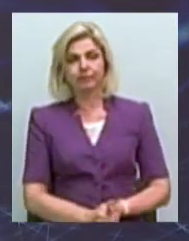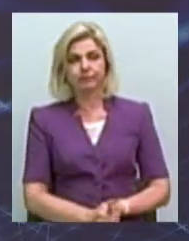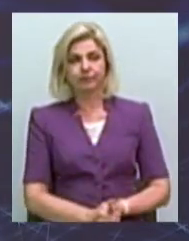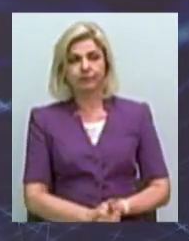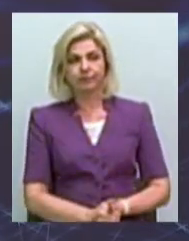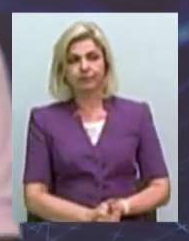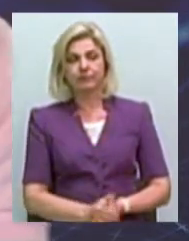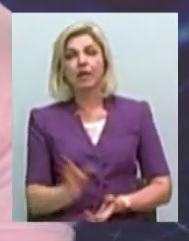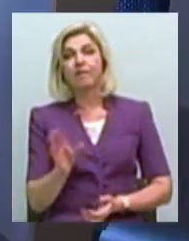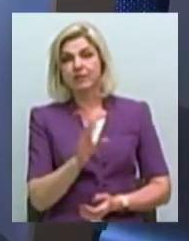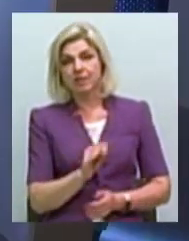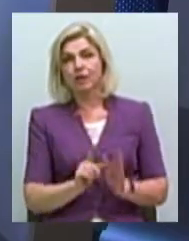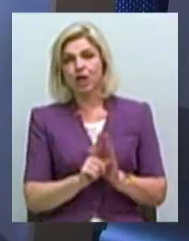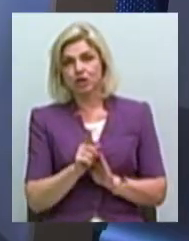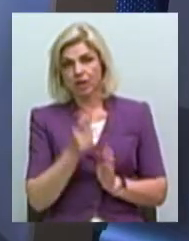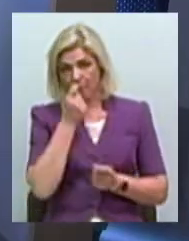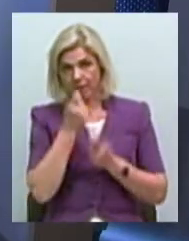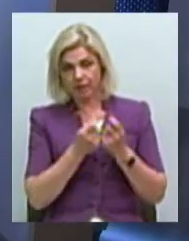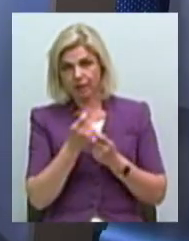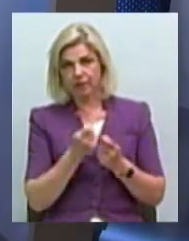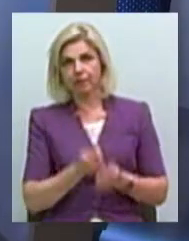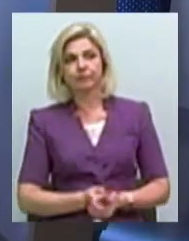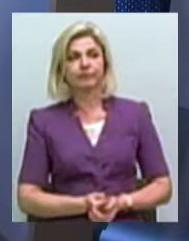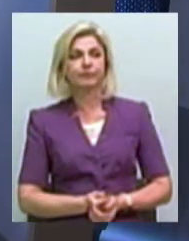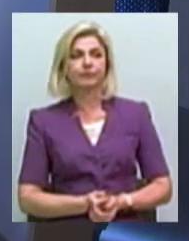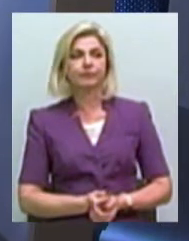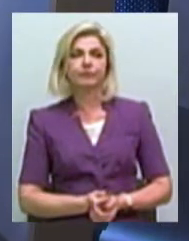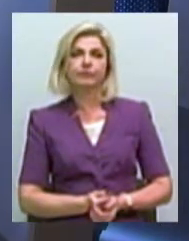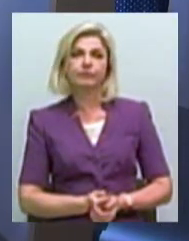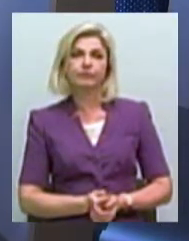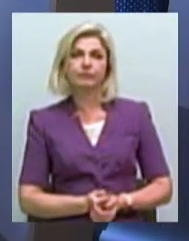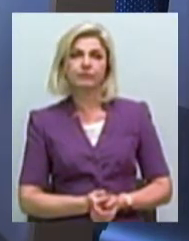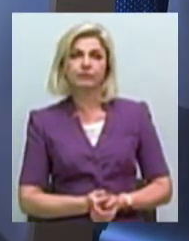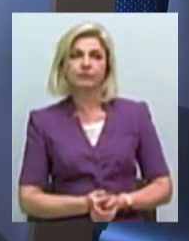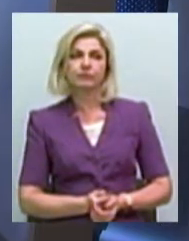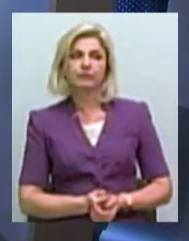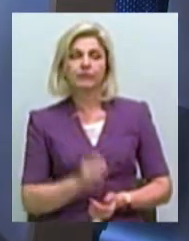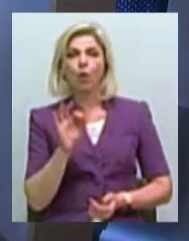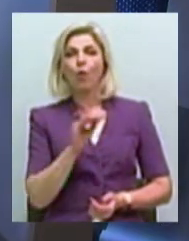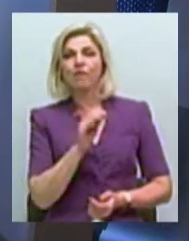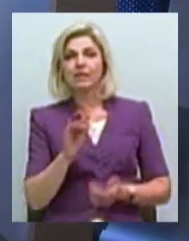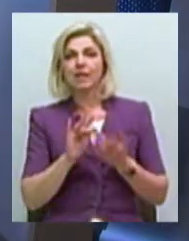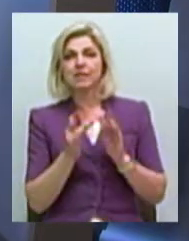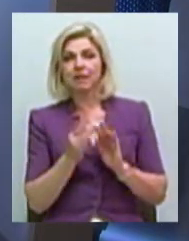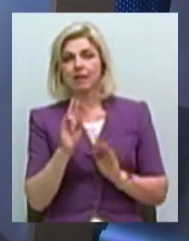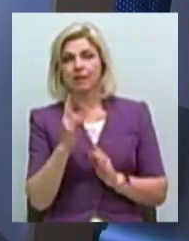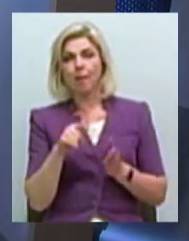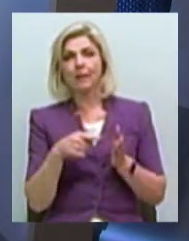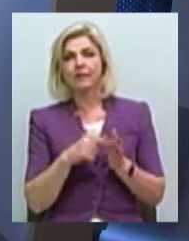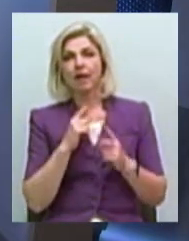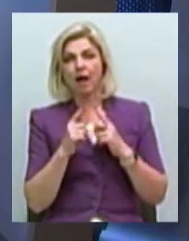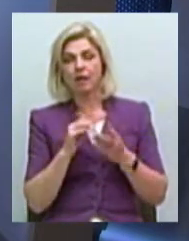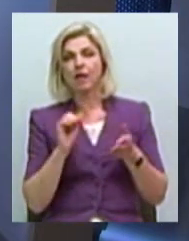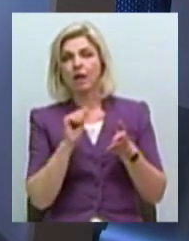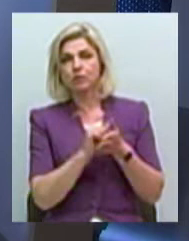Це починається з маленьких вчинків. На офіційному сайті Миколаївської міської ради